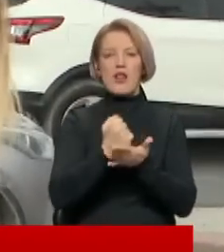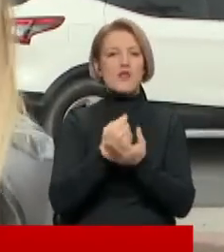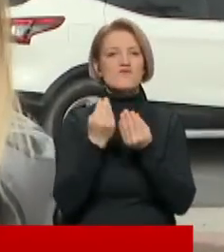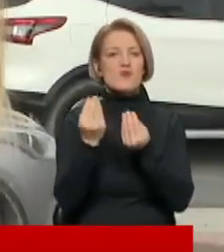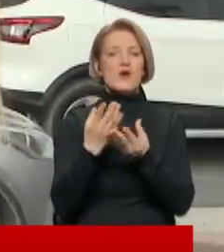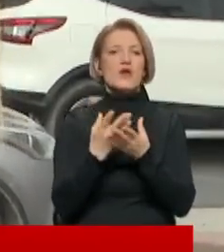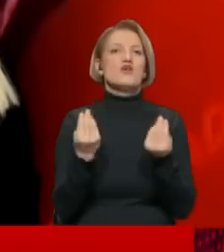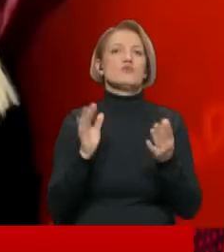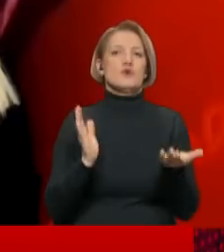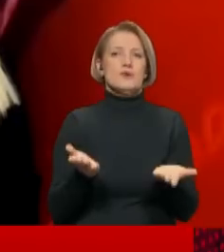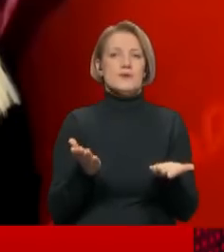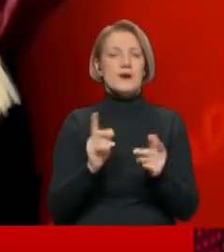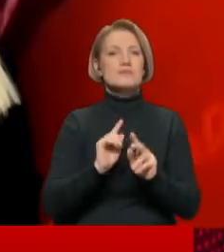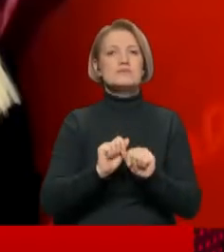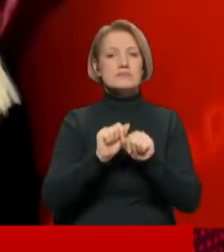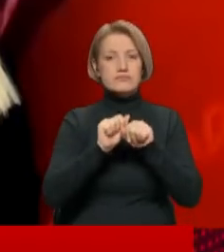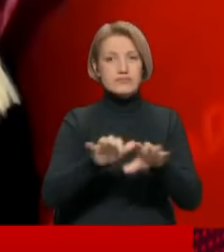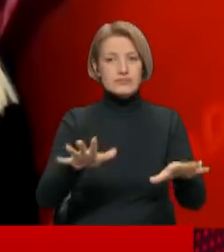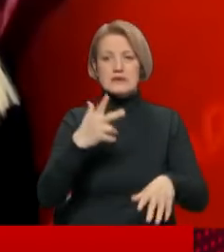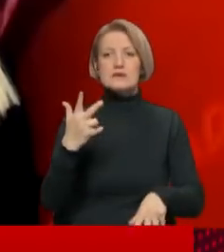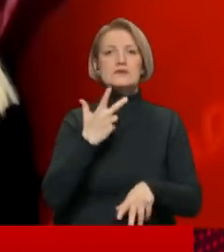ilaç içmiyorlar ama yayınımız